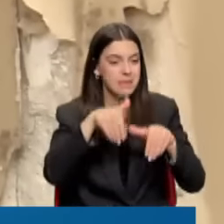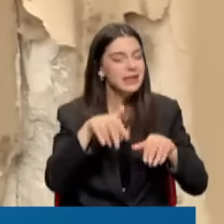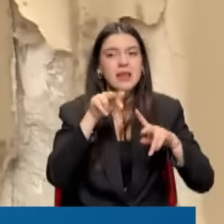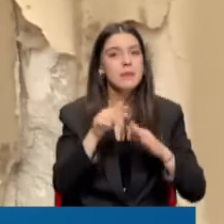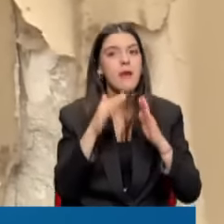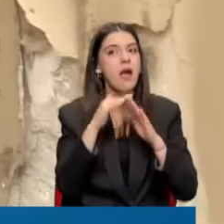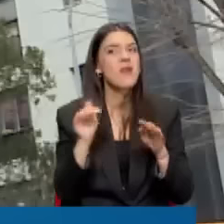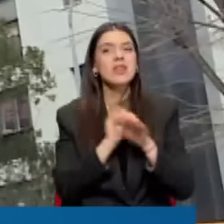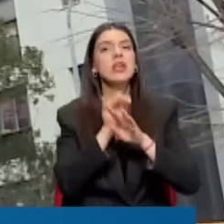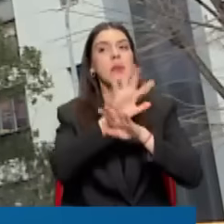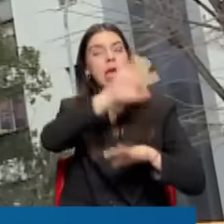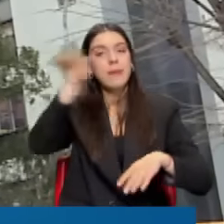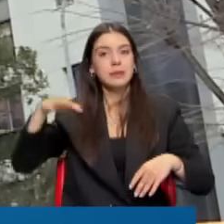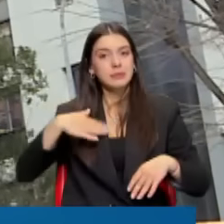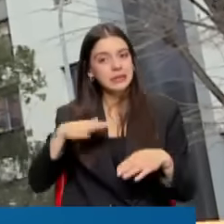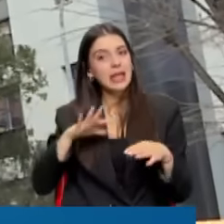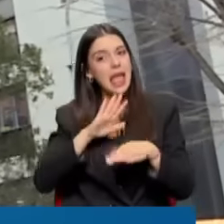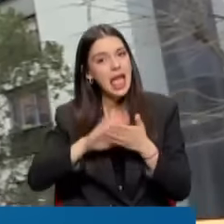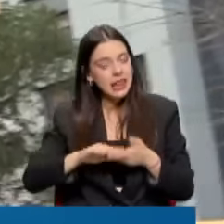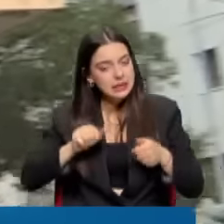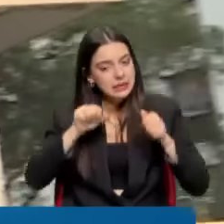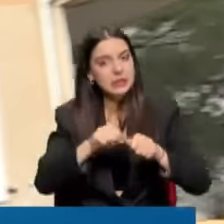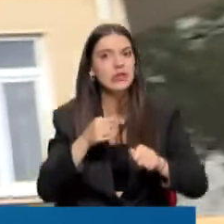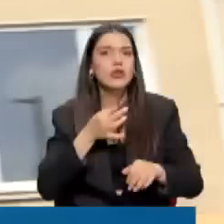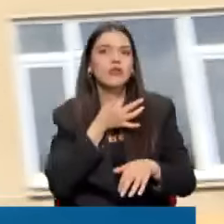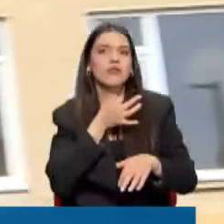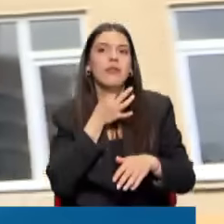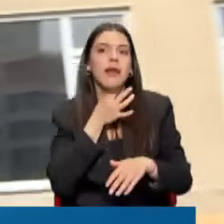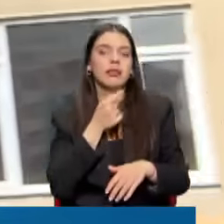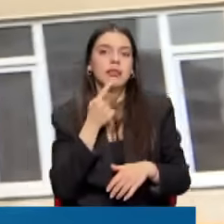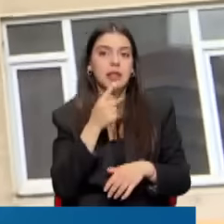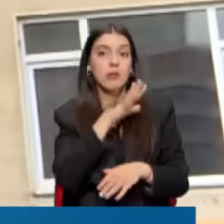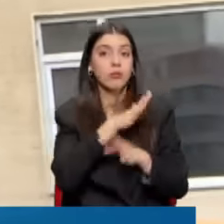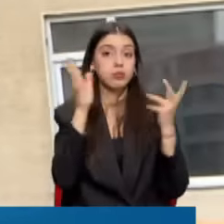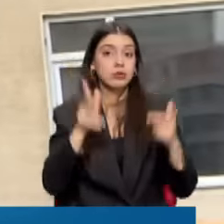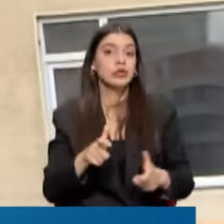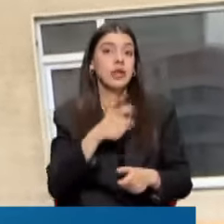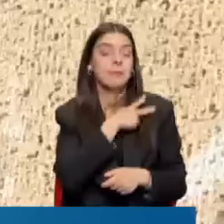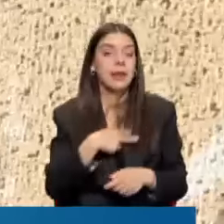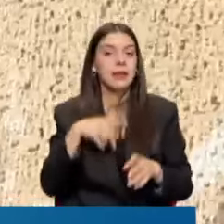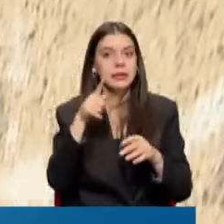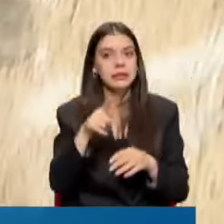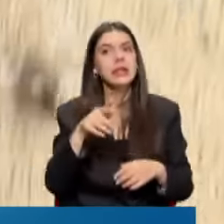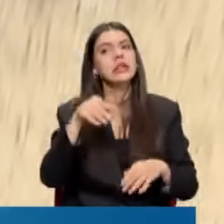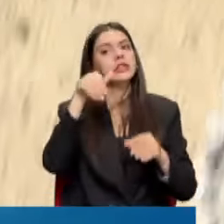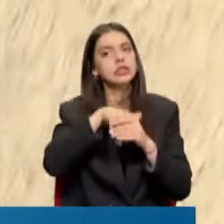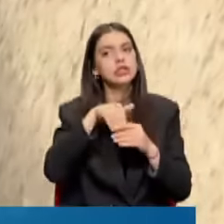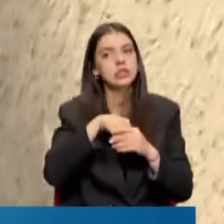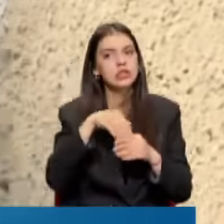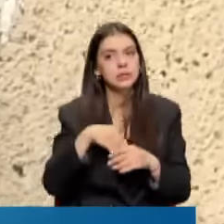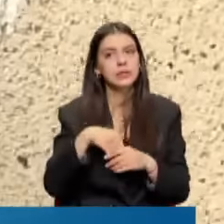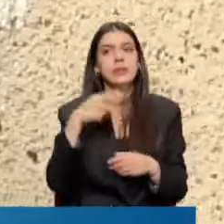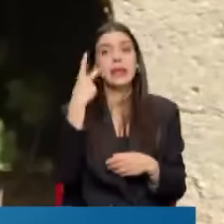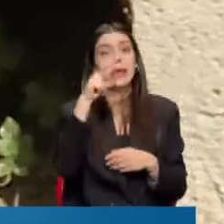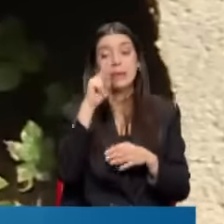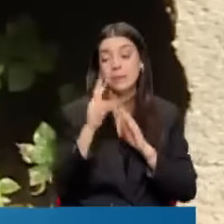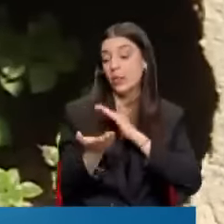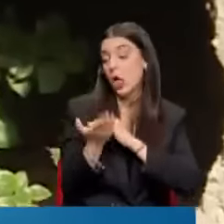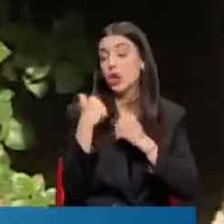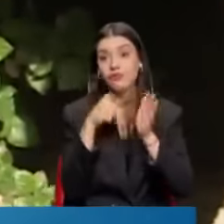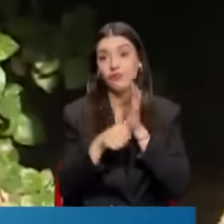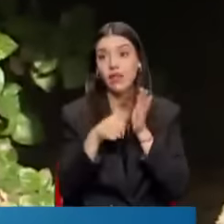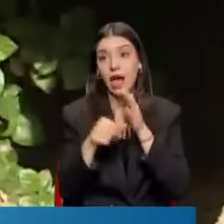için birlikte el uzatalım çağrısı geldi bir kez daha Büyükşehir Belediyesi'nden seçimde vaatler arasında yer alan 2000 öncesi inşa edilen çürük